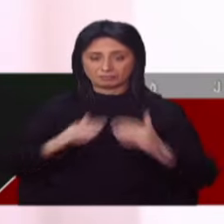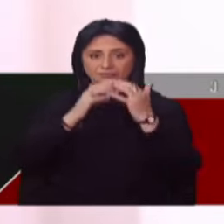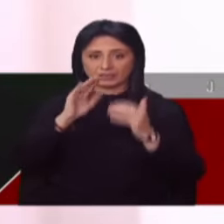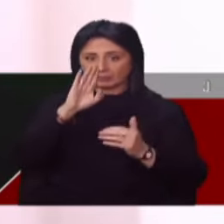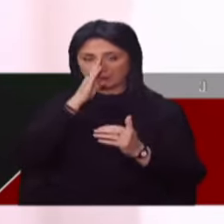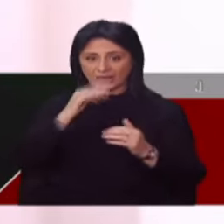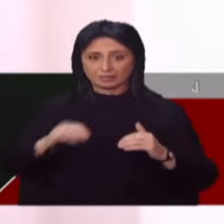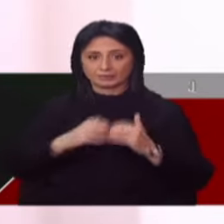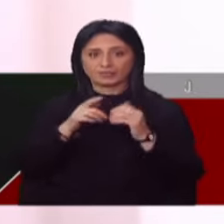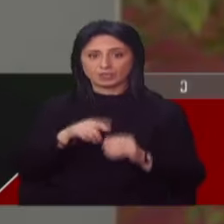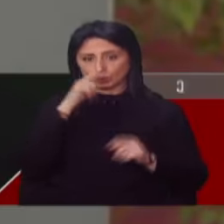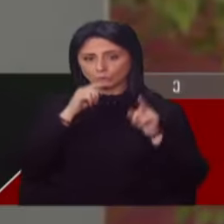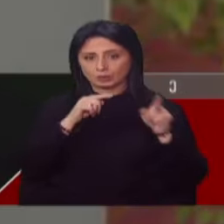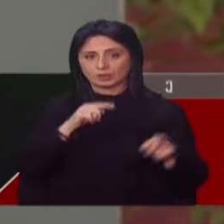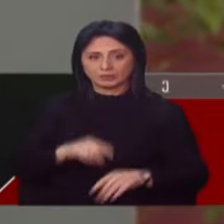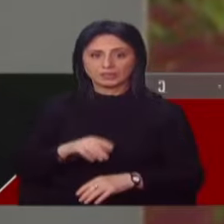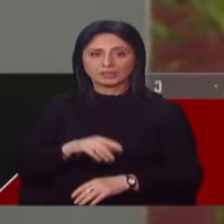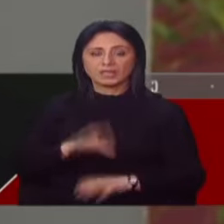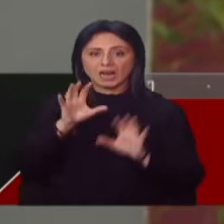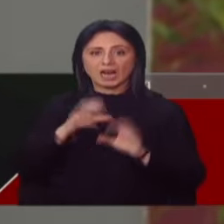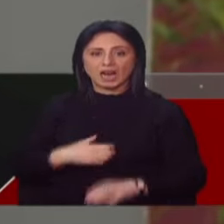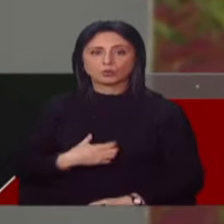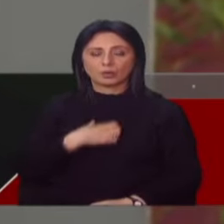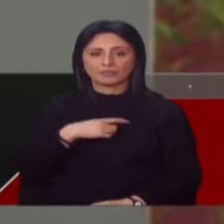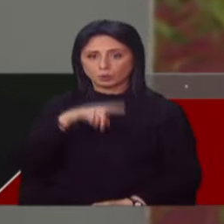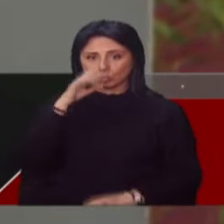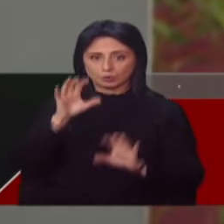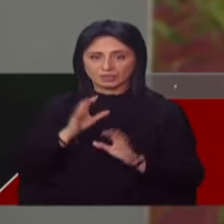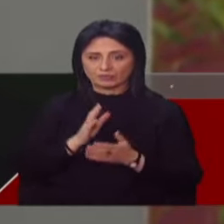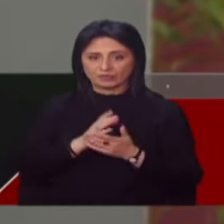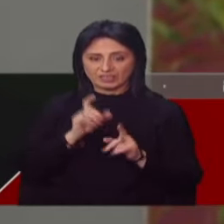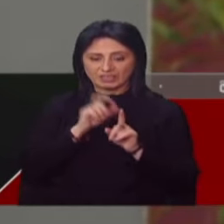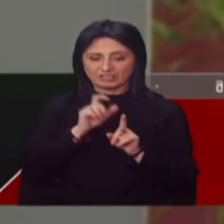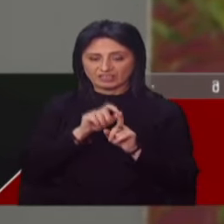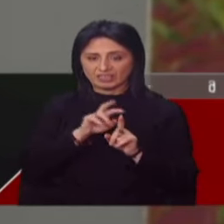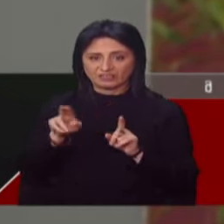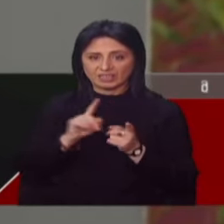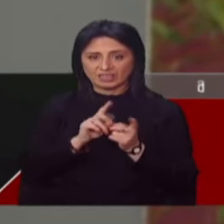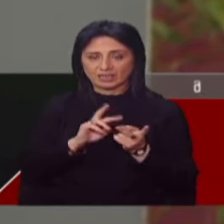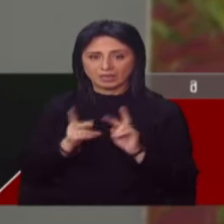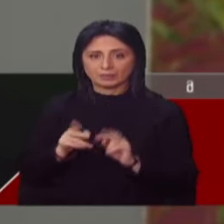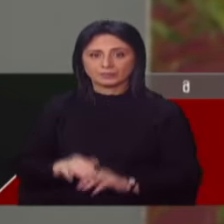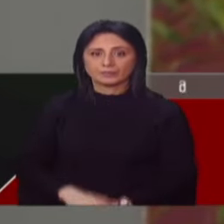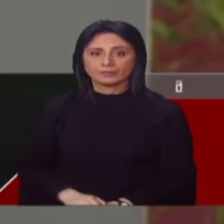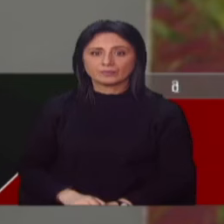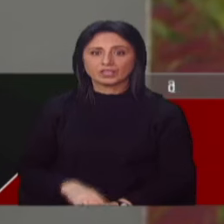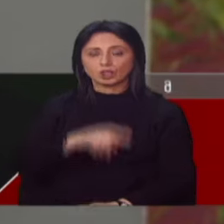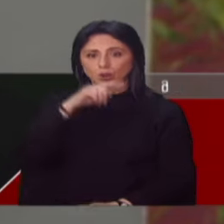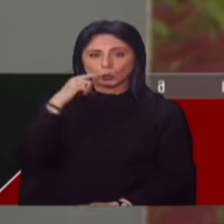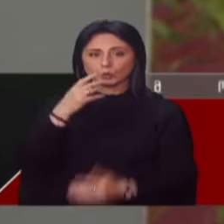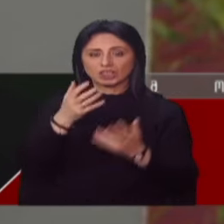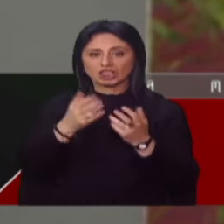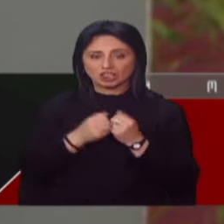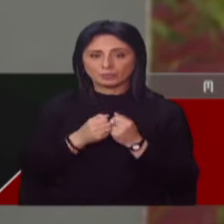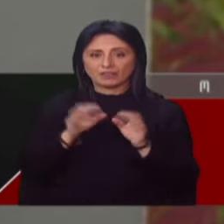და დახლეჩვა, ეს არის რუსეთი. ეს კანონი არის ამაზრზენი რუსული კანონი. სიტყვა სიტყვით ნათარგმნი. რუსეთში